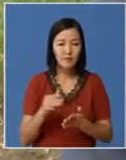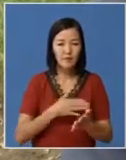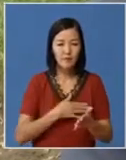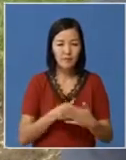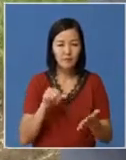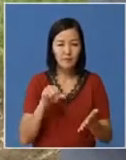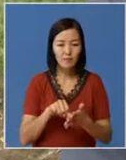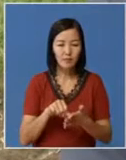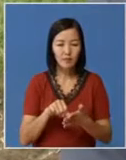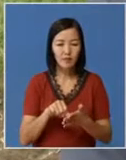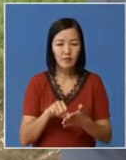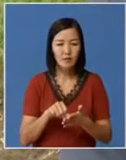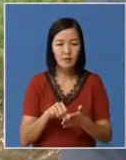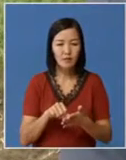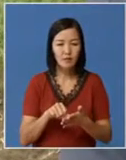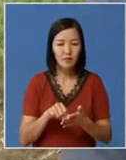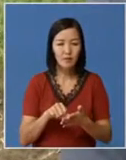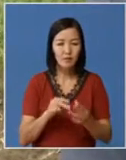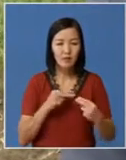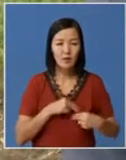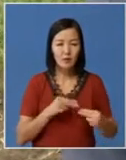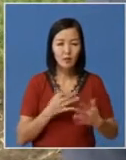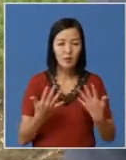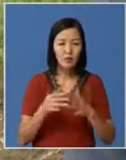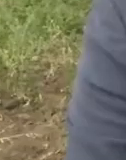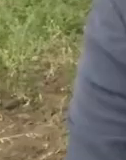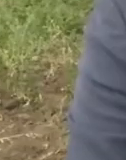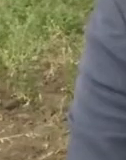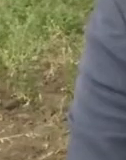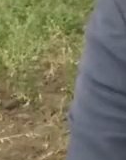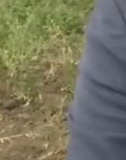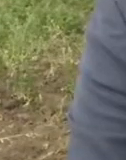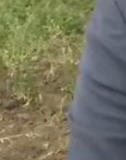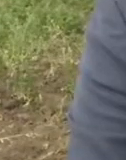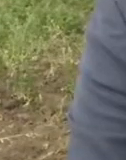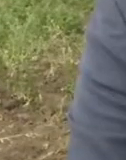гордостью сказать, потому что молодежь, во всяком случае, работает в крестьянском хозяйстве.